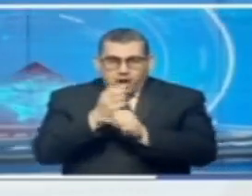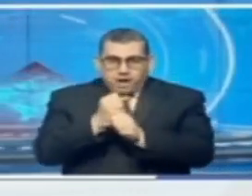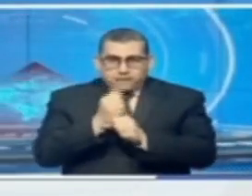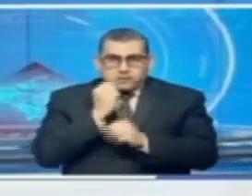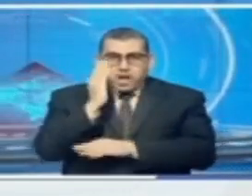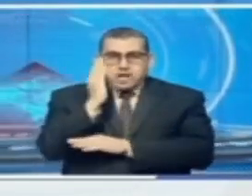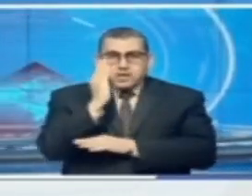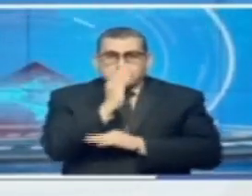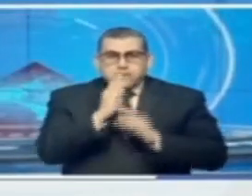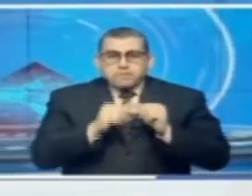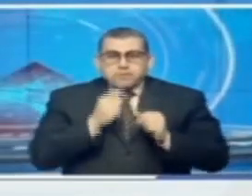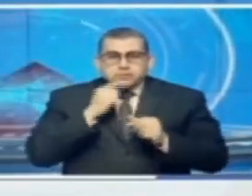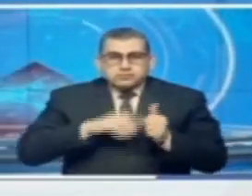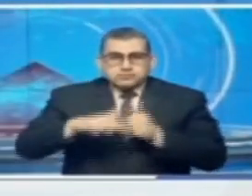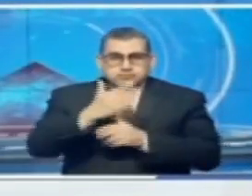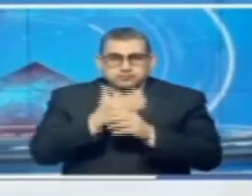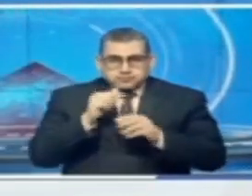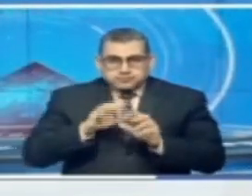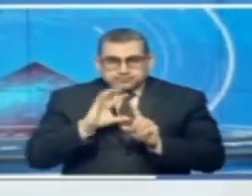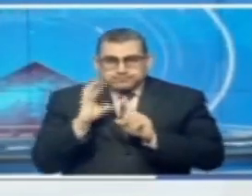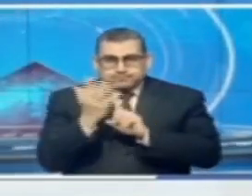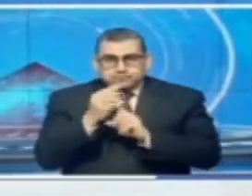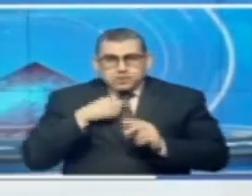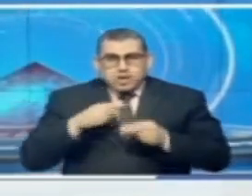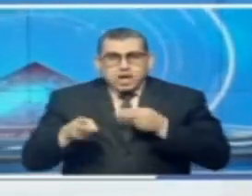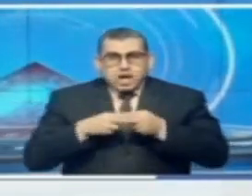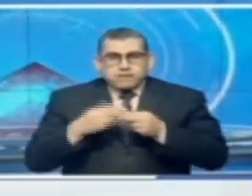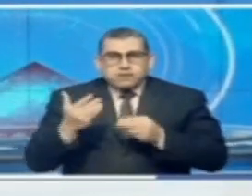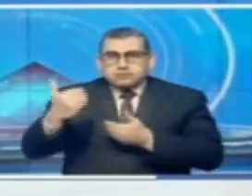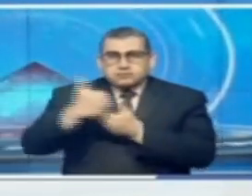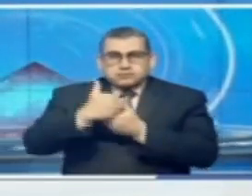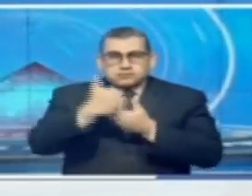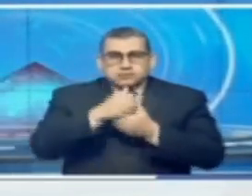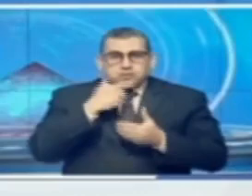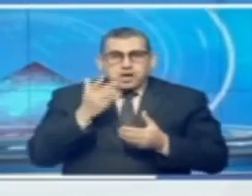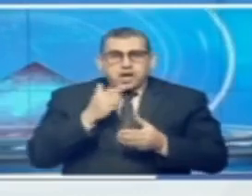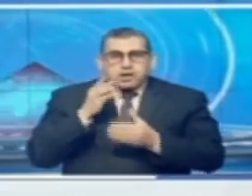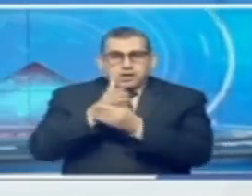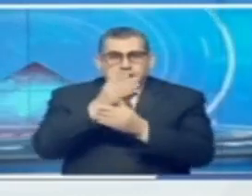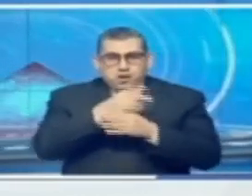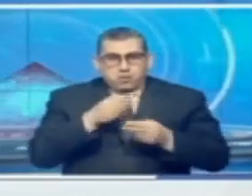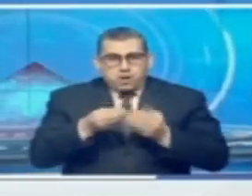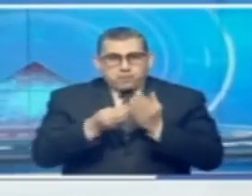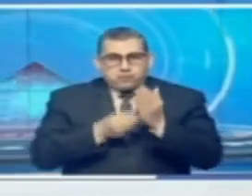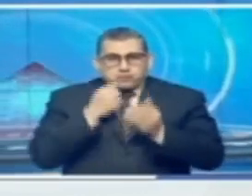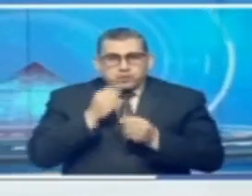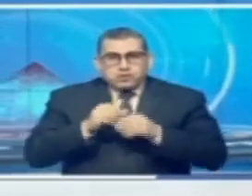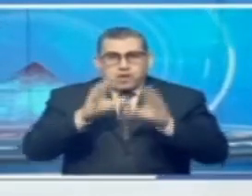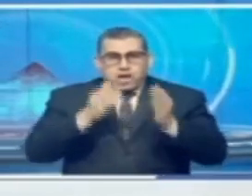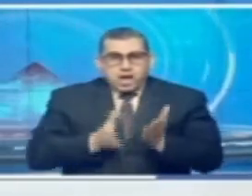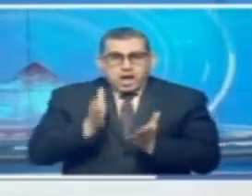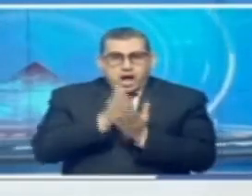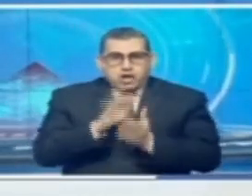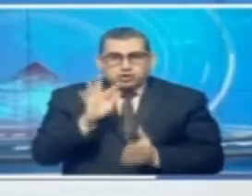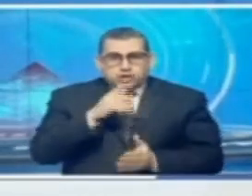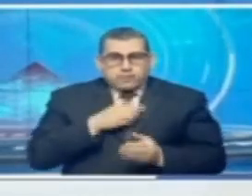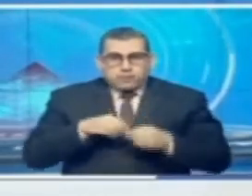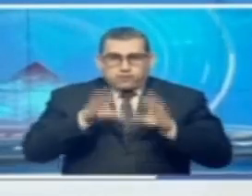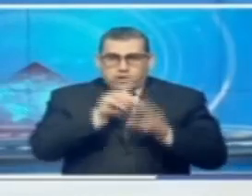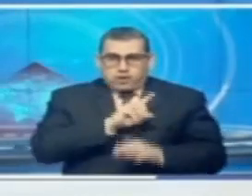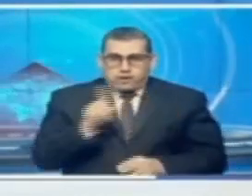الثوابت الوطنية التي تتمحور في رفضنا التدخل في شؤون الآخرين وعدم التفريط في حقوق الشعب.